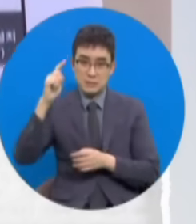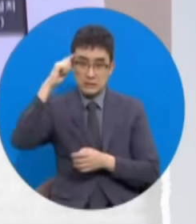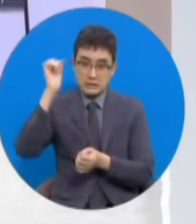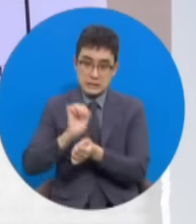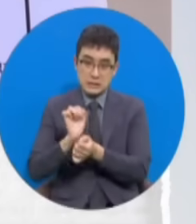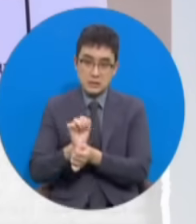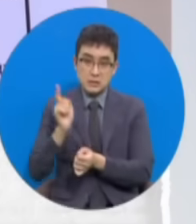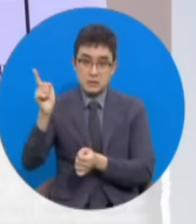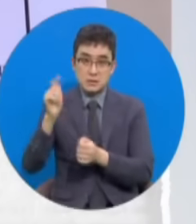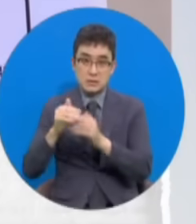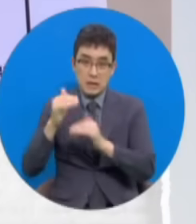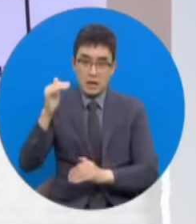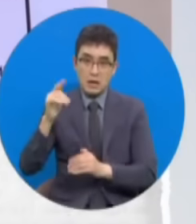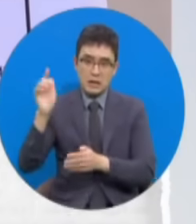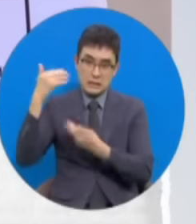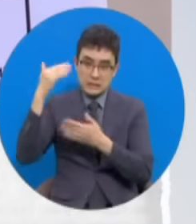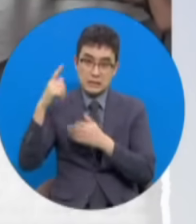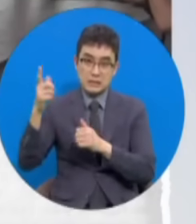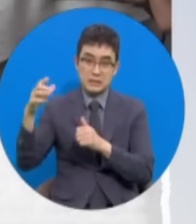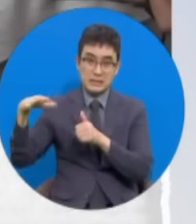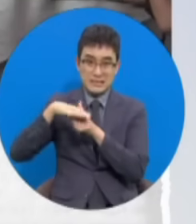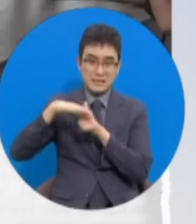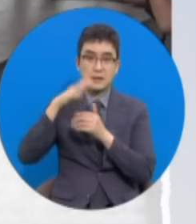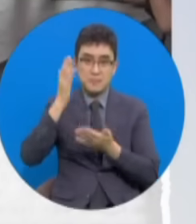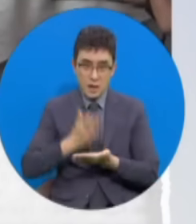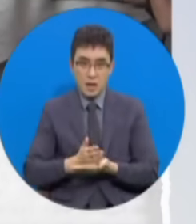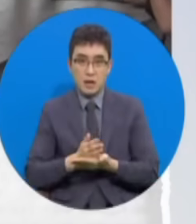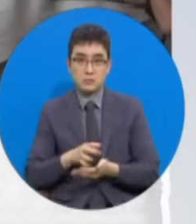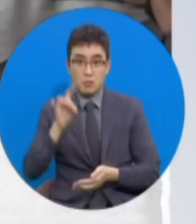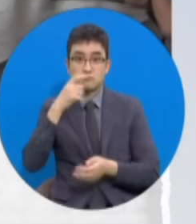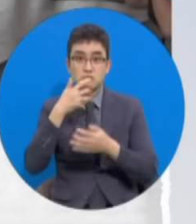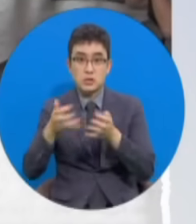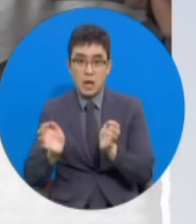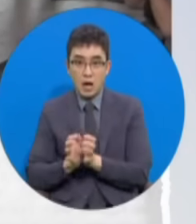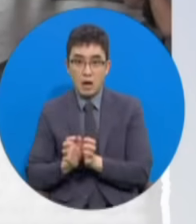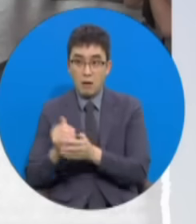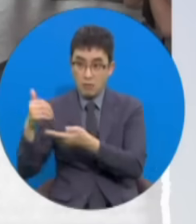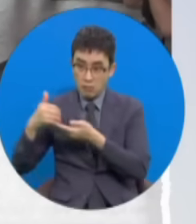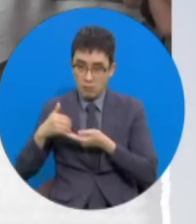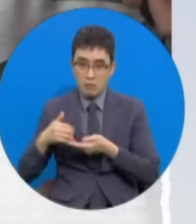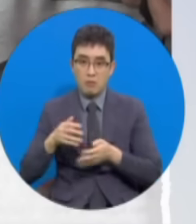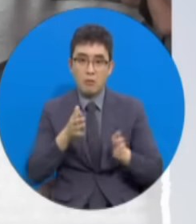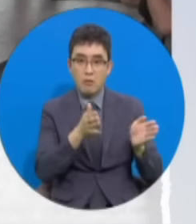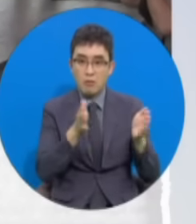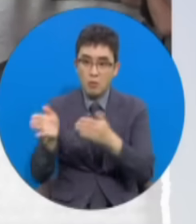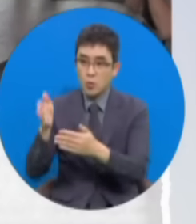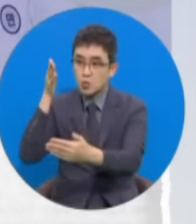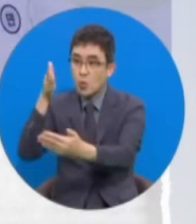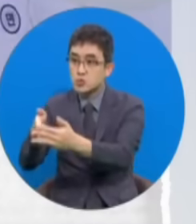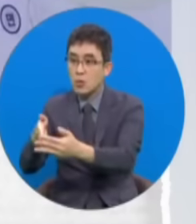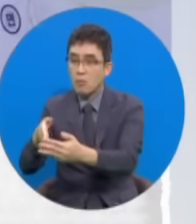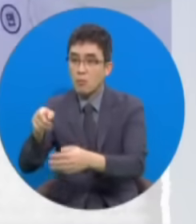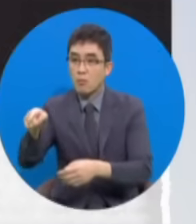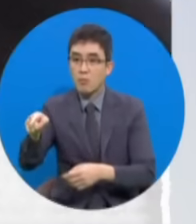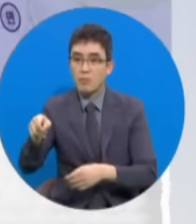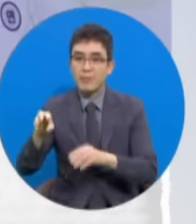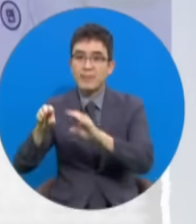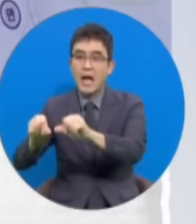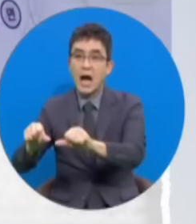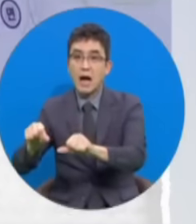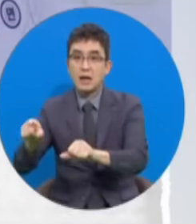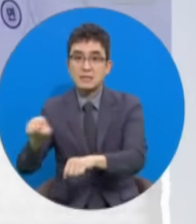진실을 호도하려고 하지 말고 처음에 민주당이 주장했던 저 변경된 안의 종점 때문에 김건희 여사